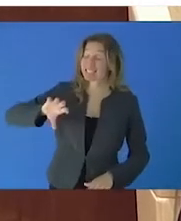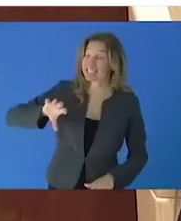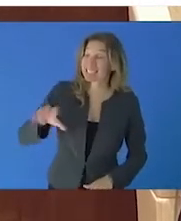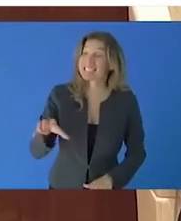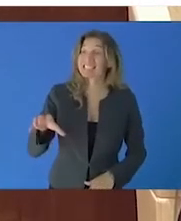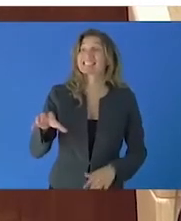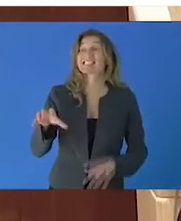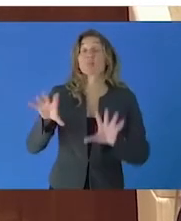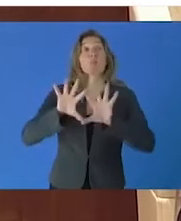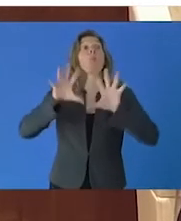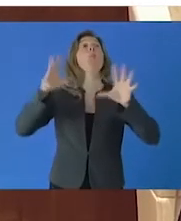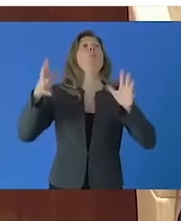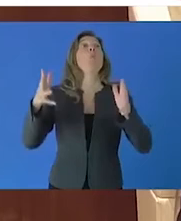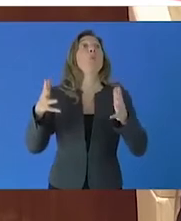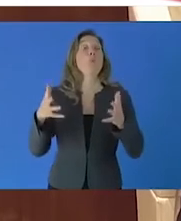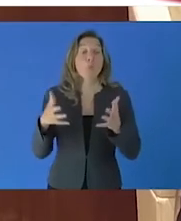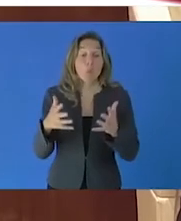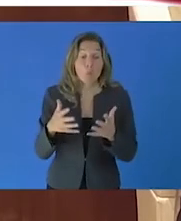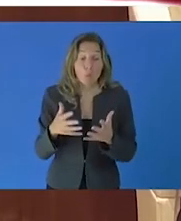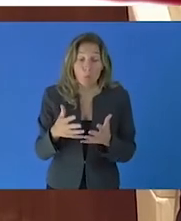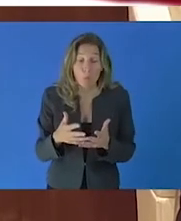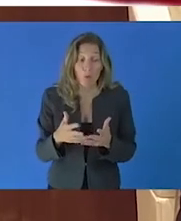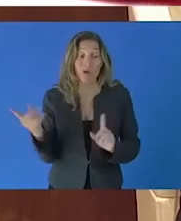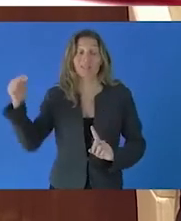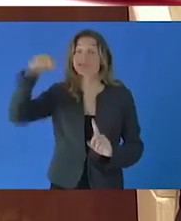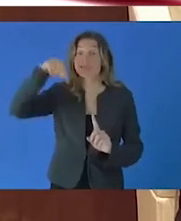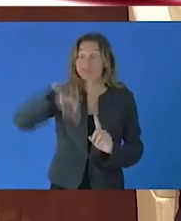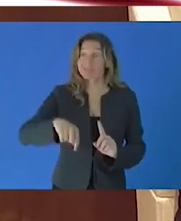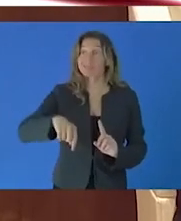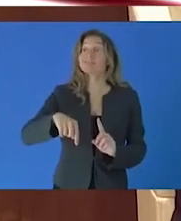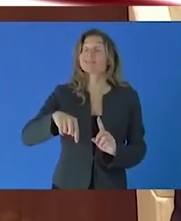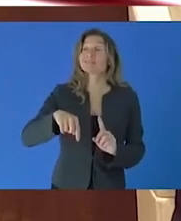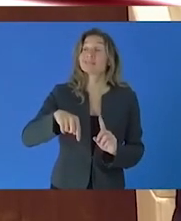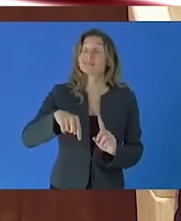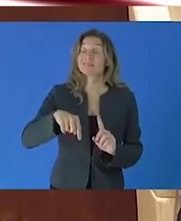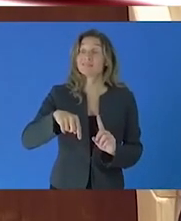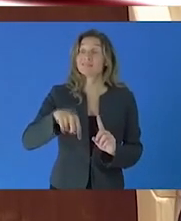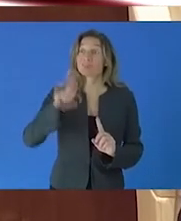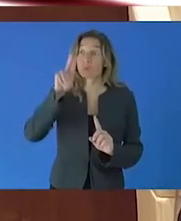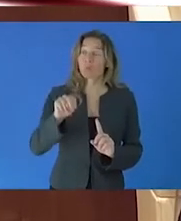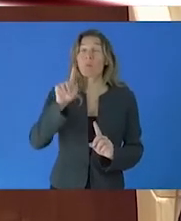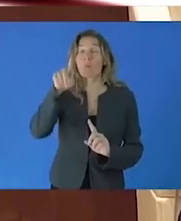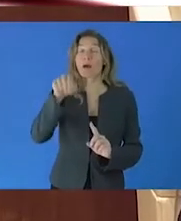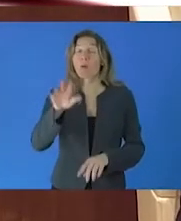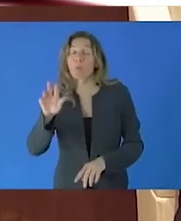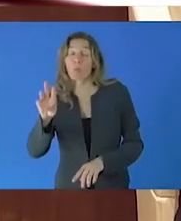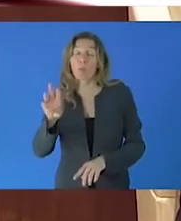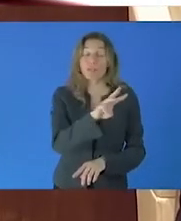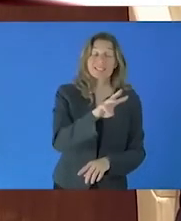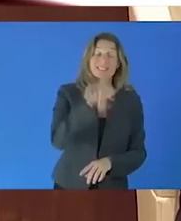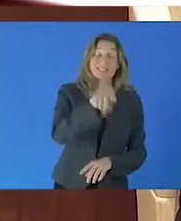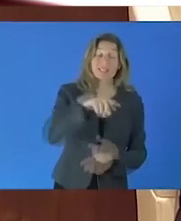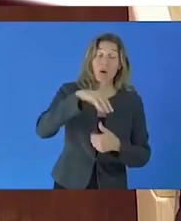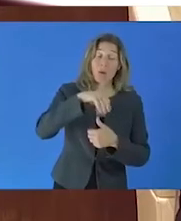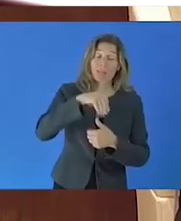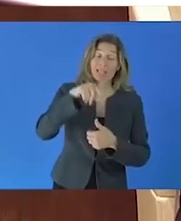1917 il y aura des suites de génocide des arméniens de prendra en compte leurs engagements et de travailler avec nous leurs conditions